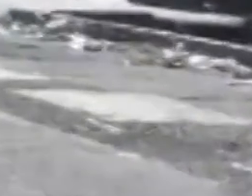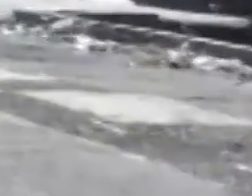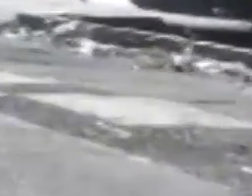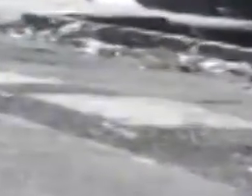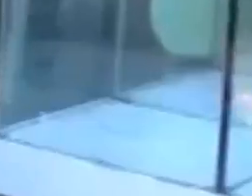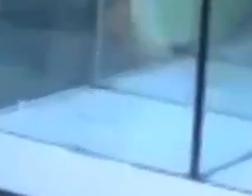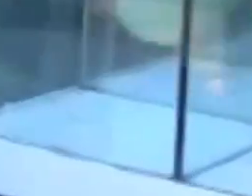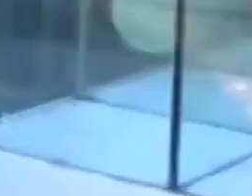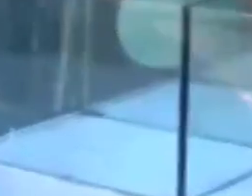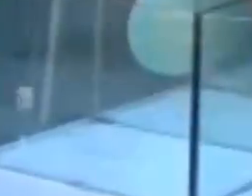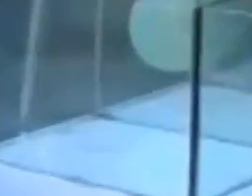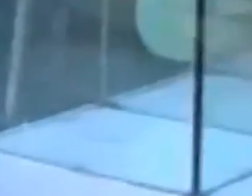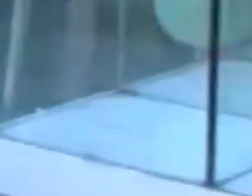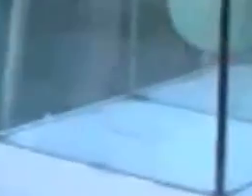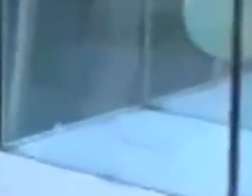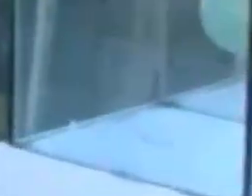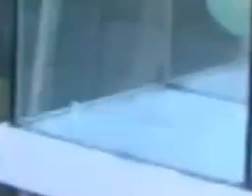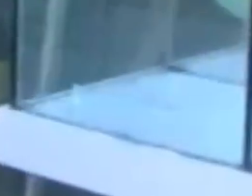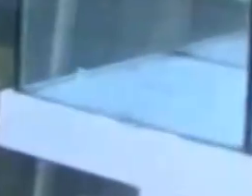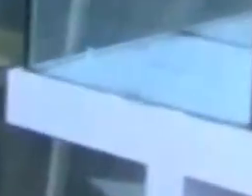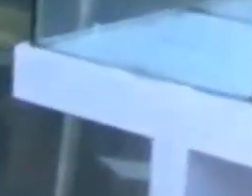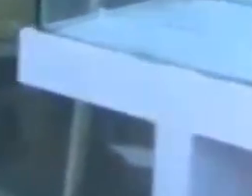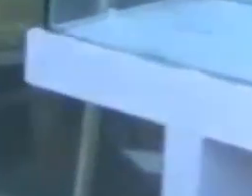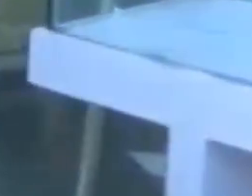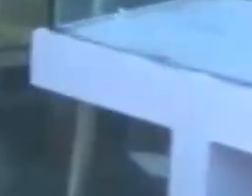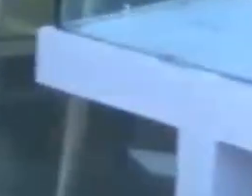konkret pasca ambruknya ruko.